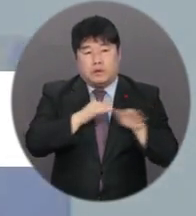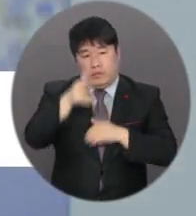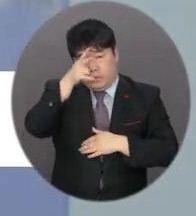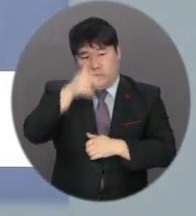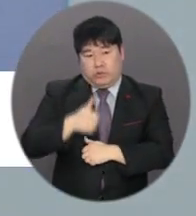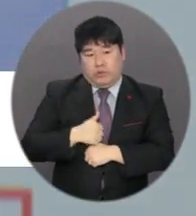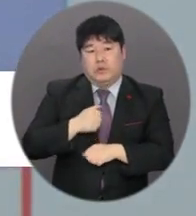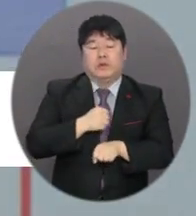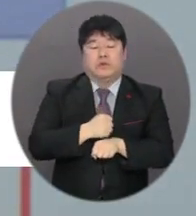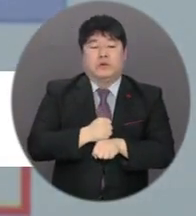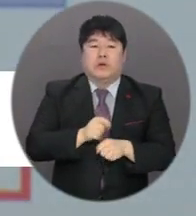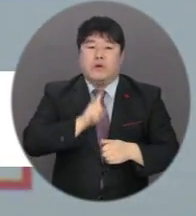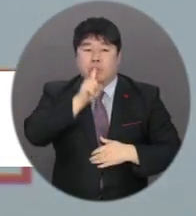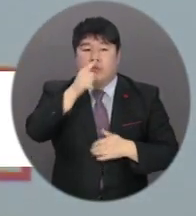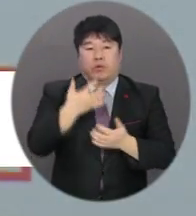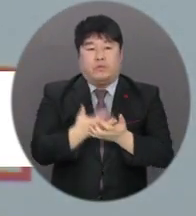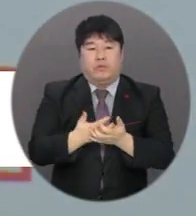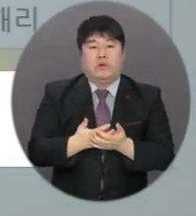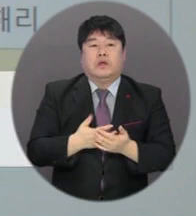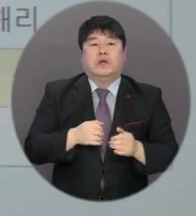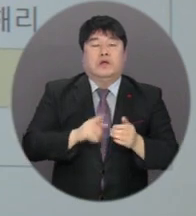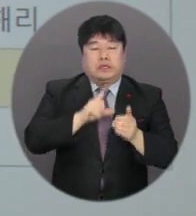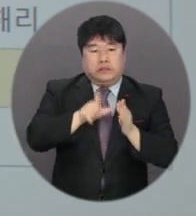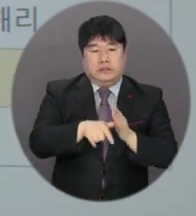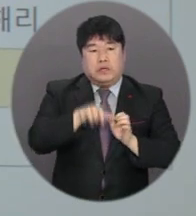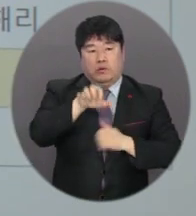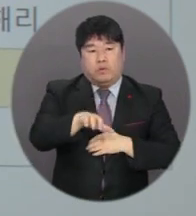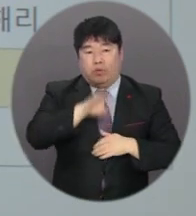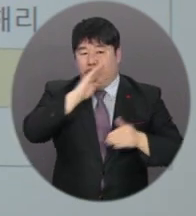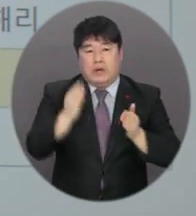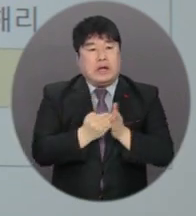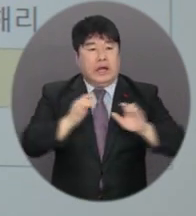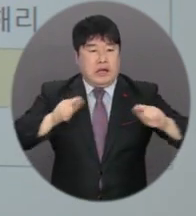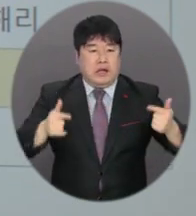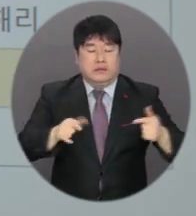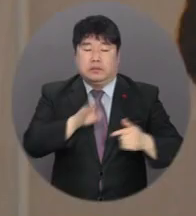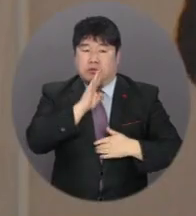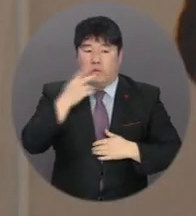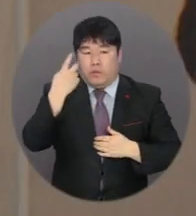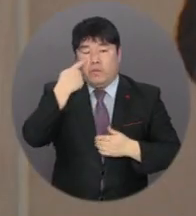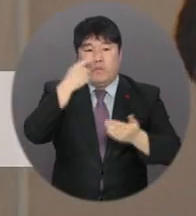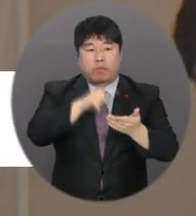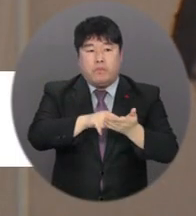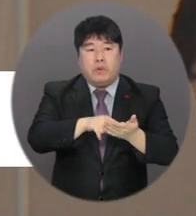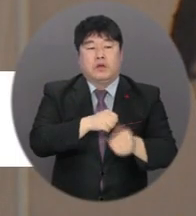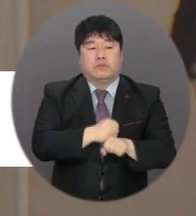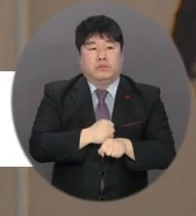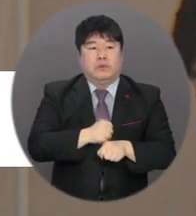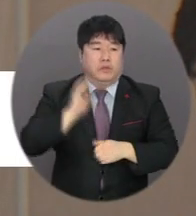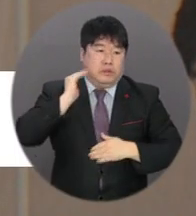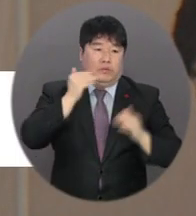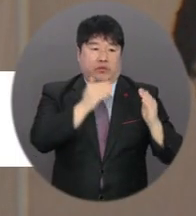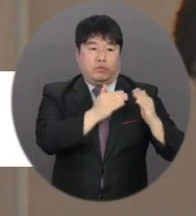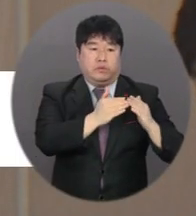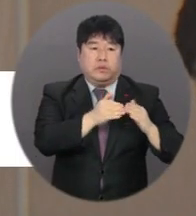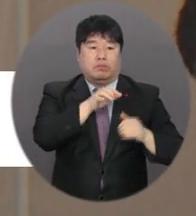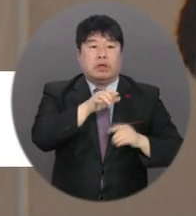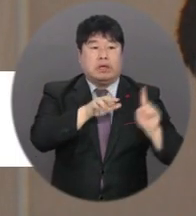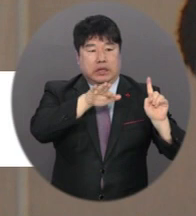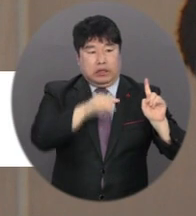기관의 보고자료에 담긴 시간과 장소가 일치하지 않는 사실도 밝혀냈습니다. 그럼 청와대 일보에